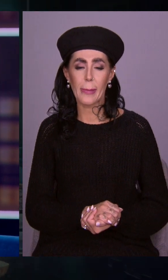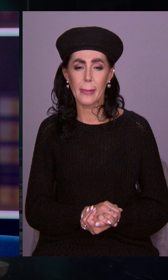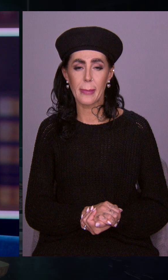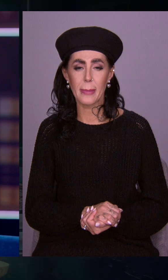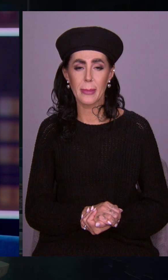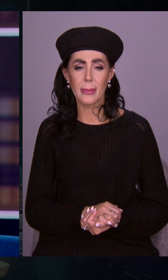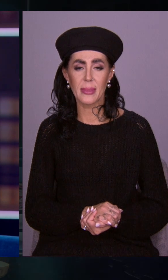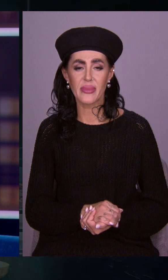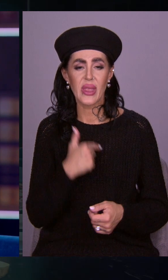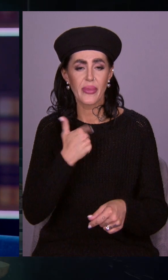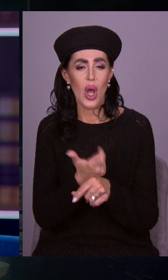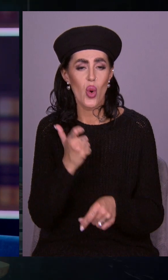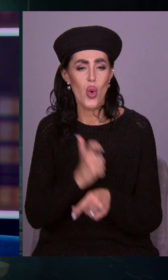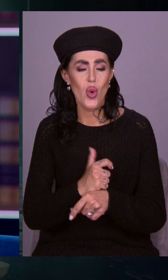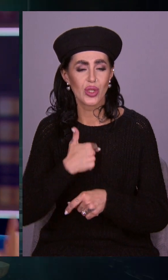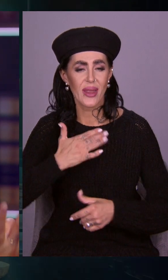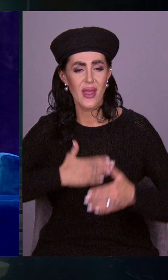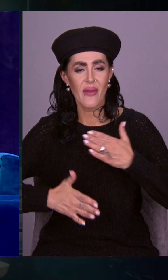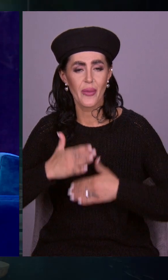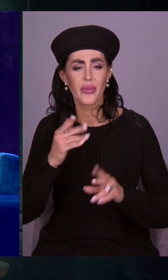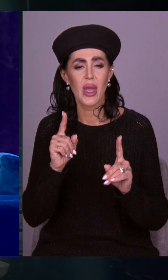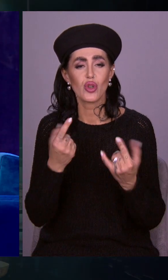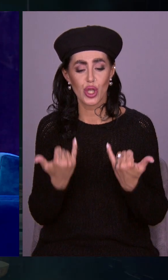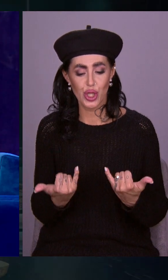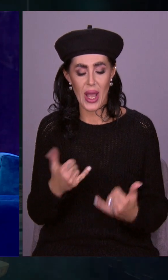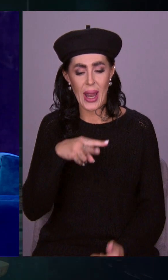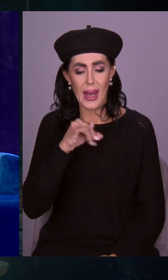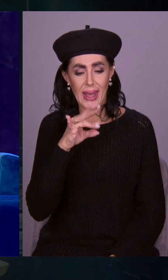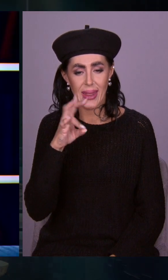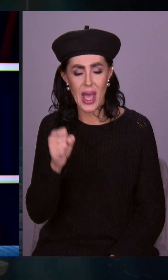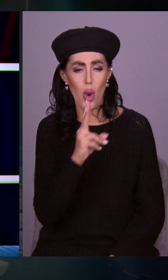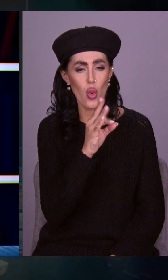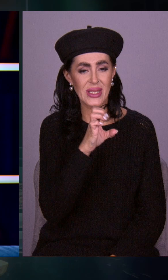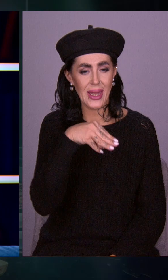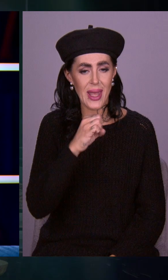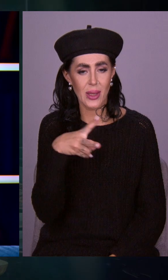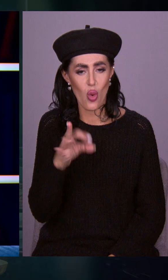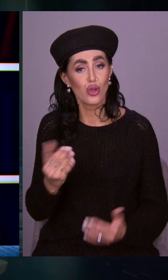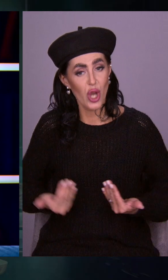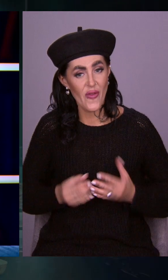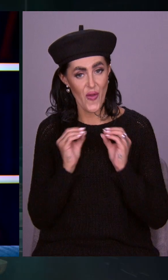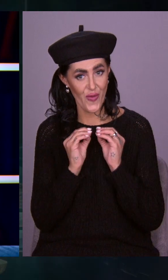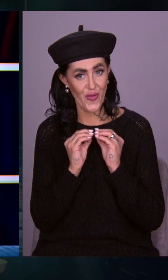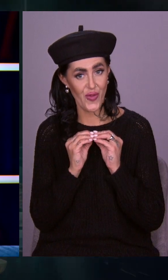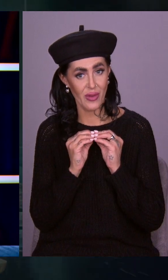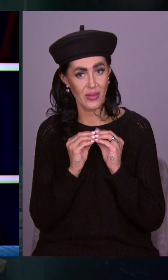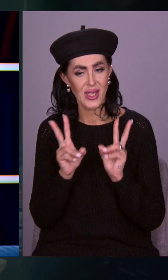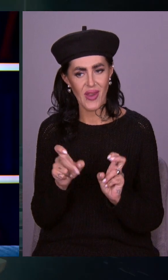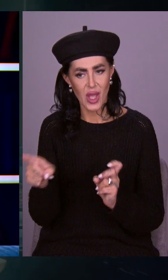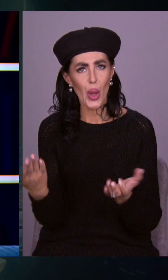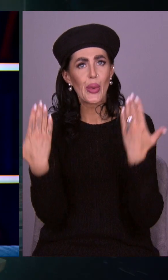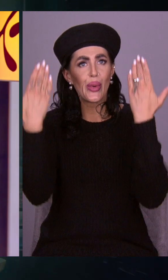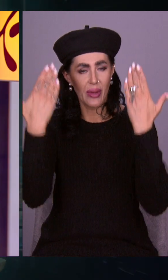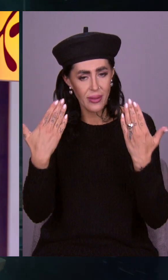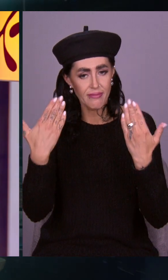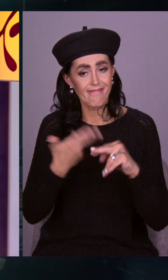Також я дуже тішуся, що я живу в час, коли Ліна Костенко жива. Так. Я теж, коли це жива легенда в нас є. От, і